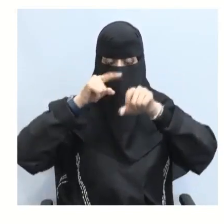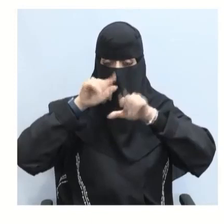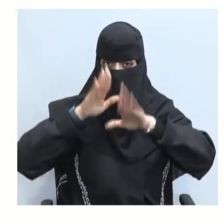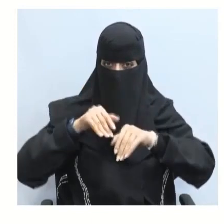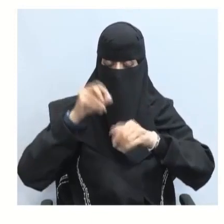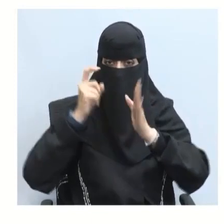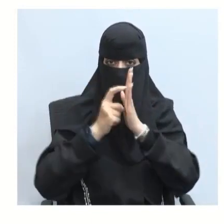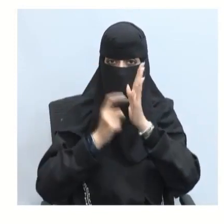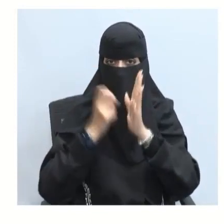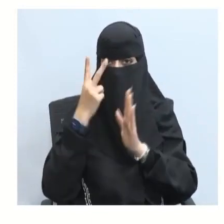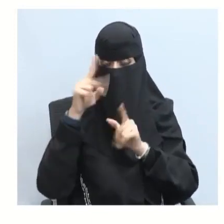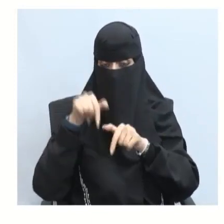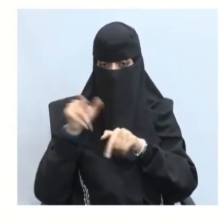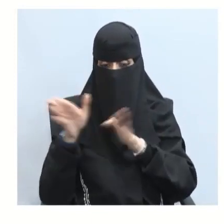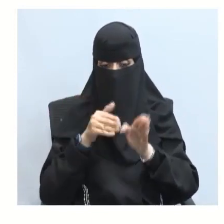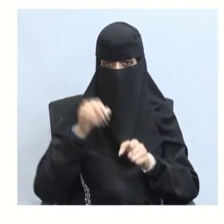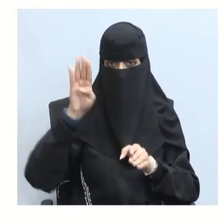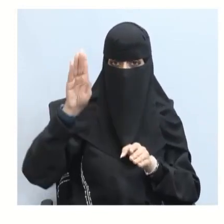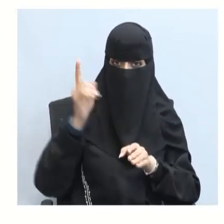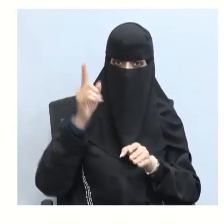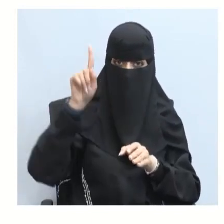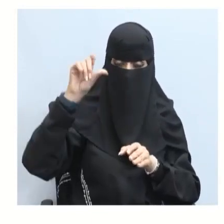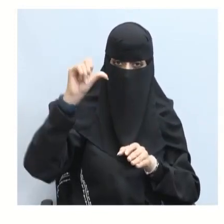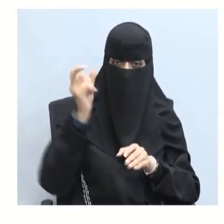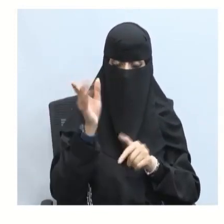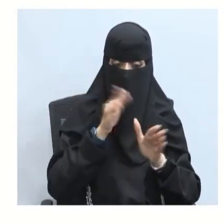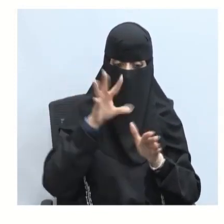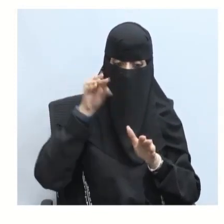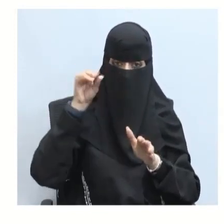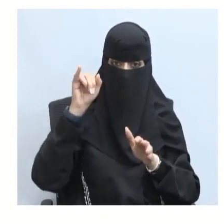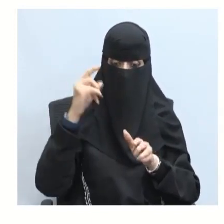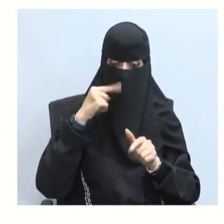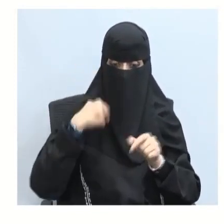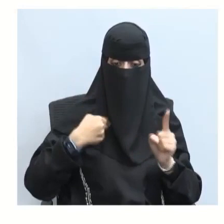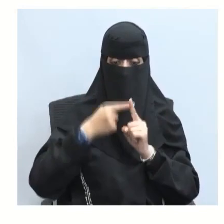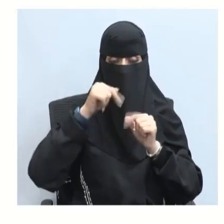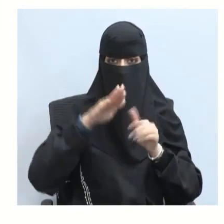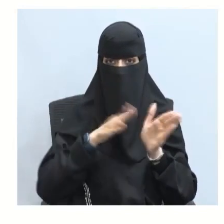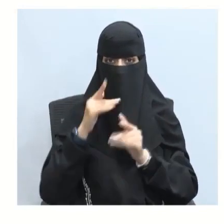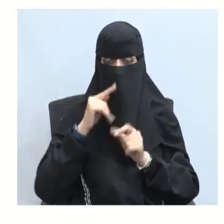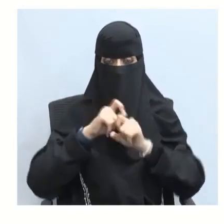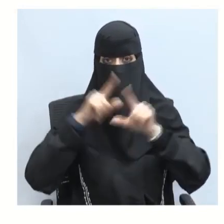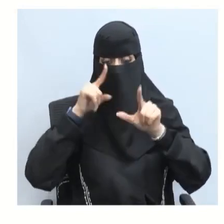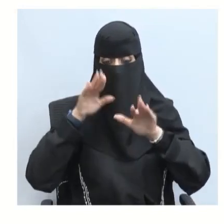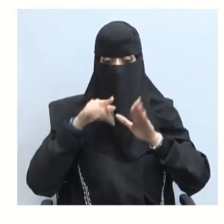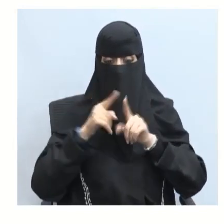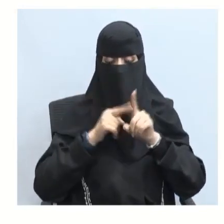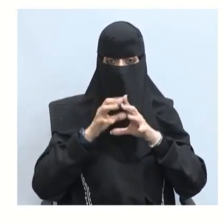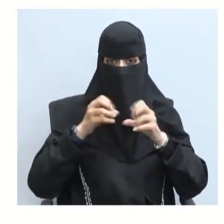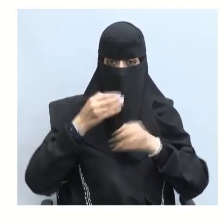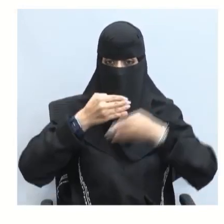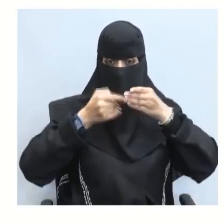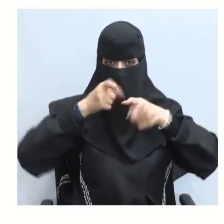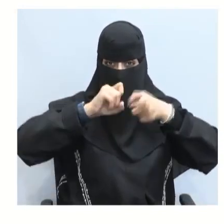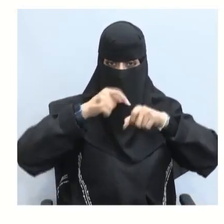عنصري الكربون والهيدروجين وهي مصدر للطاقه والمواد الخام اهدافنا ستكون توضح المقصود بكل من المركب